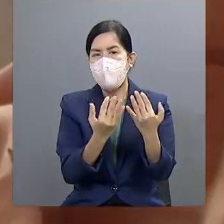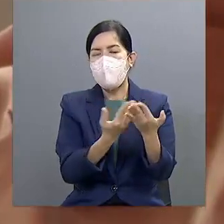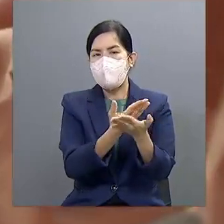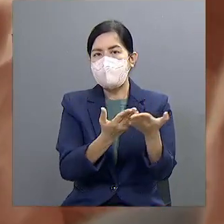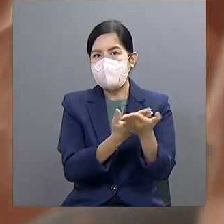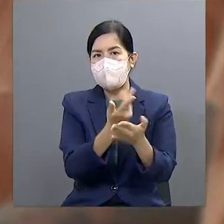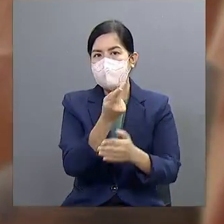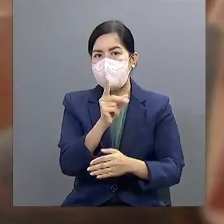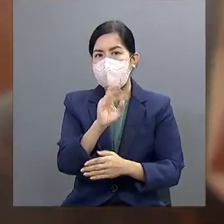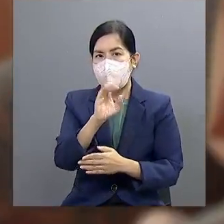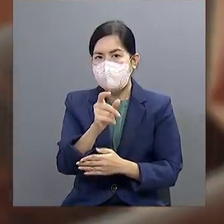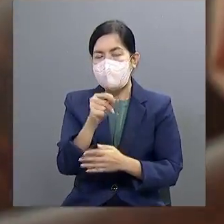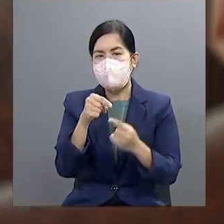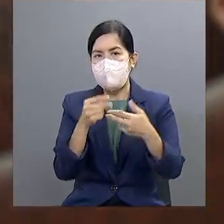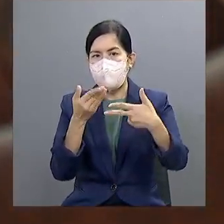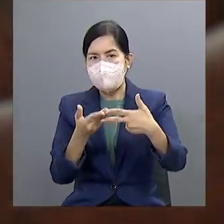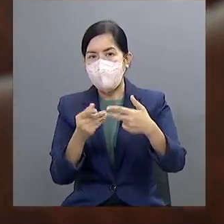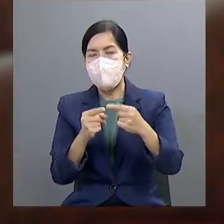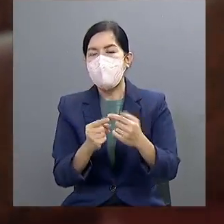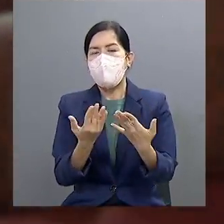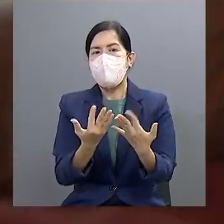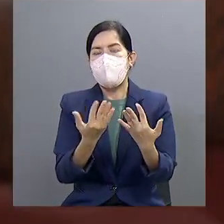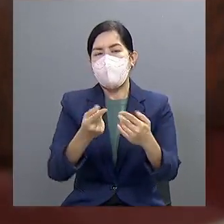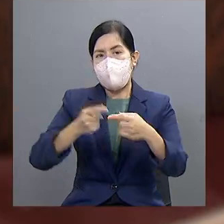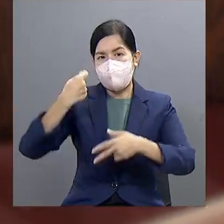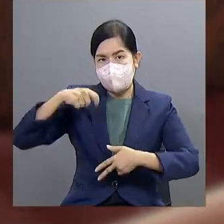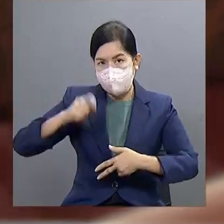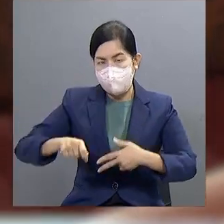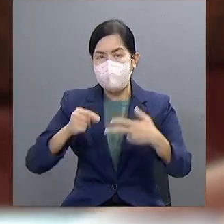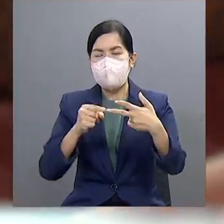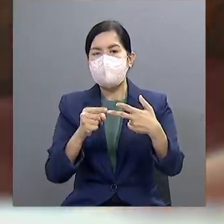นดปล่อยตัวโทษสูงสุดคือจำคุกตลอดชีวิต